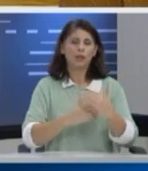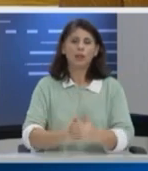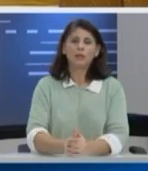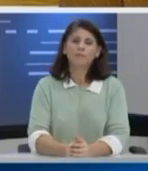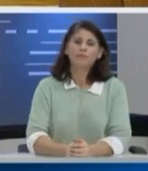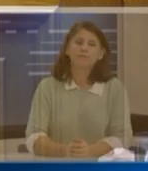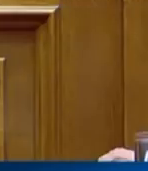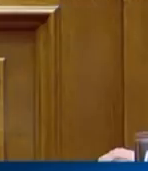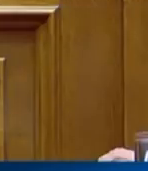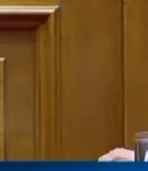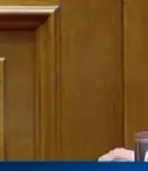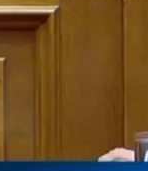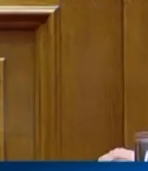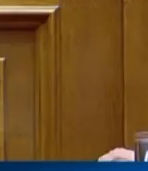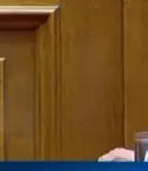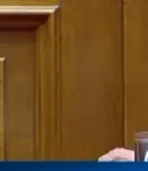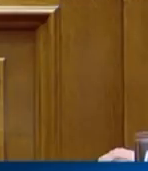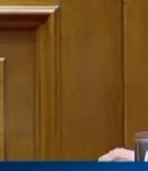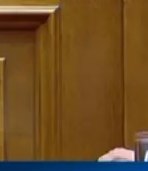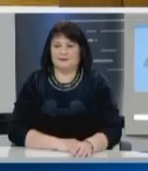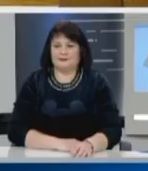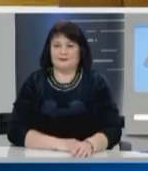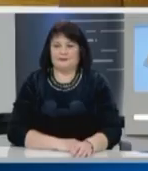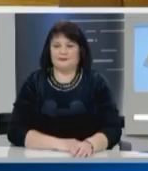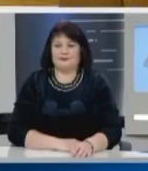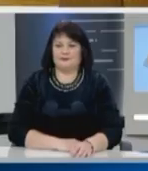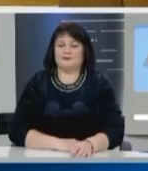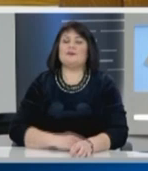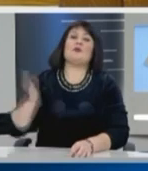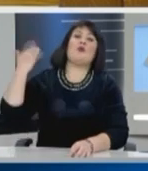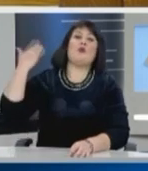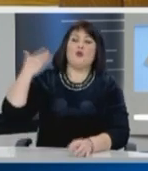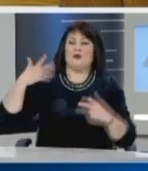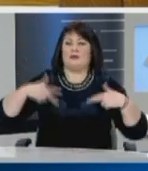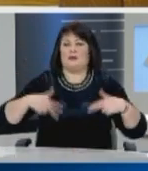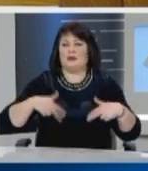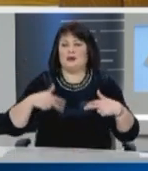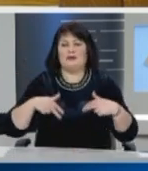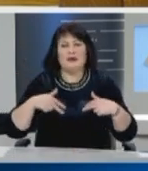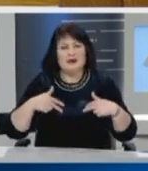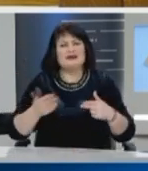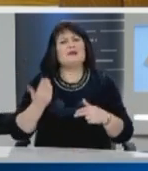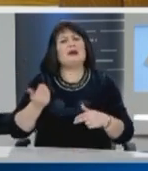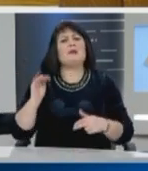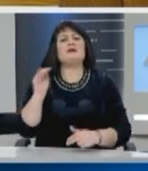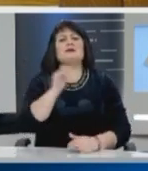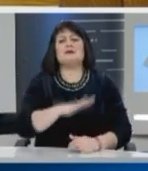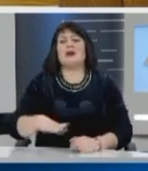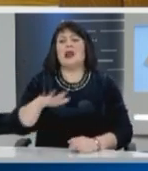Όλες οι προηγούμενες πολιτικές ηγεσίες πηγαίνανε στον ελληνικό λαό πριν